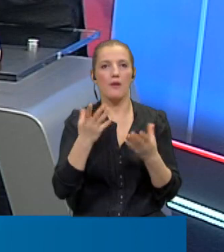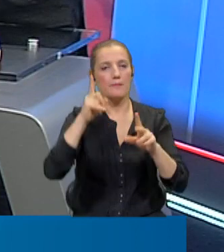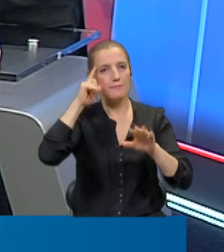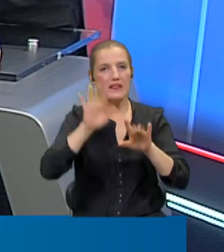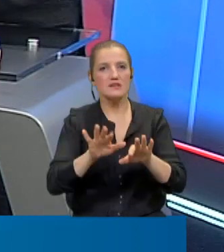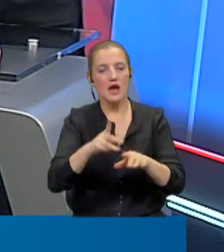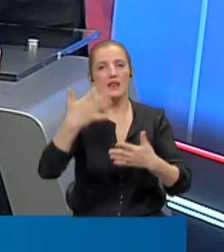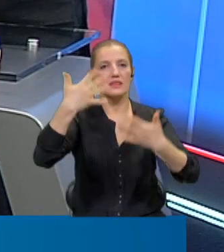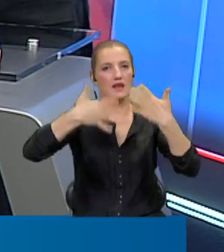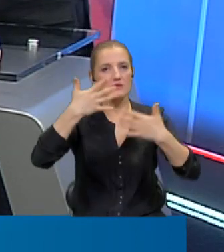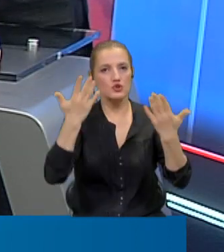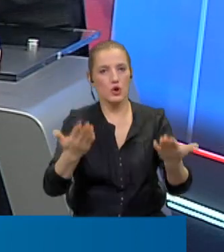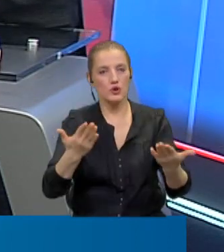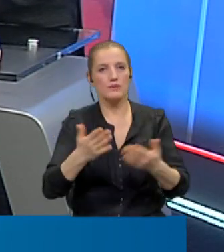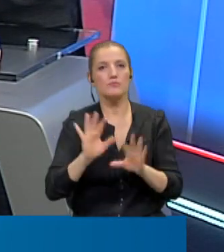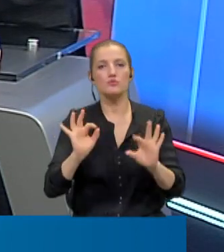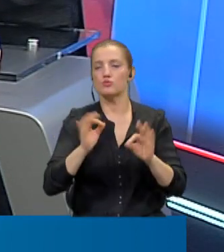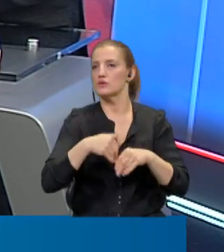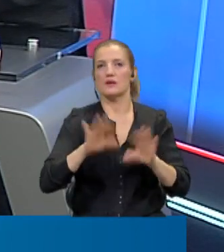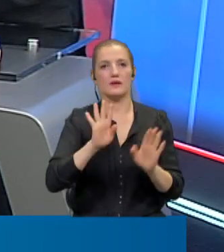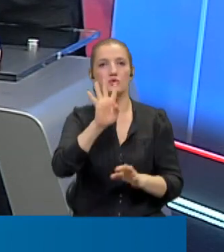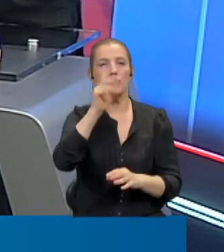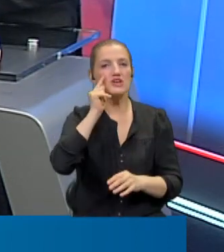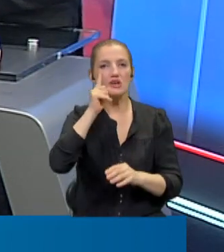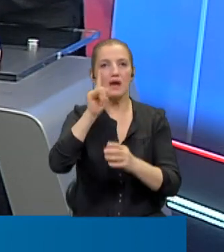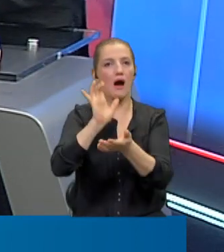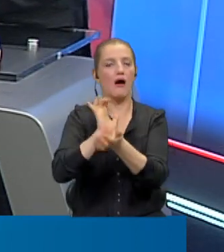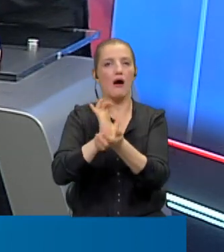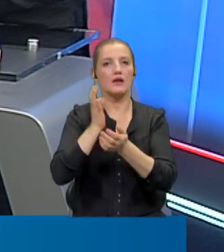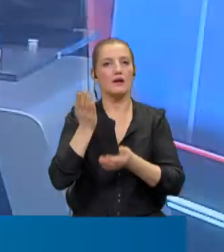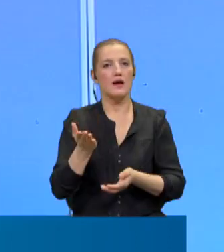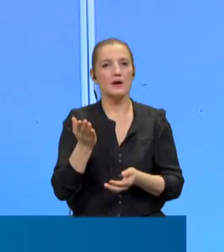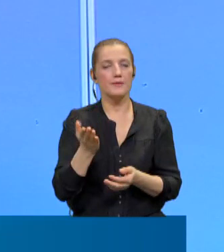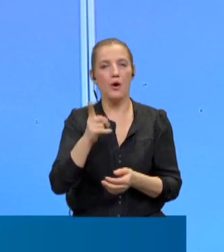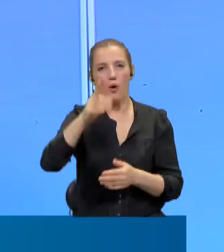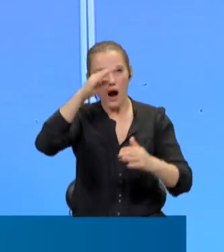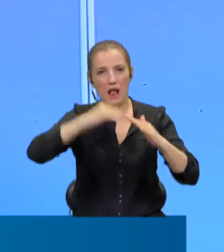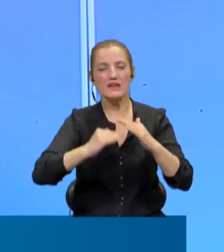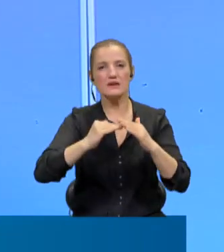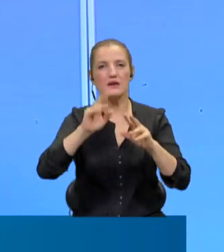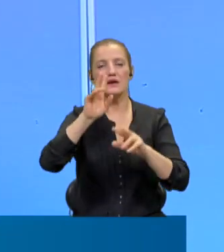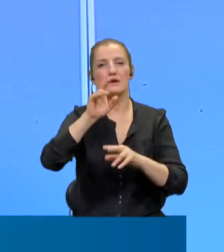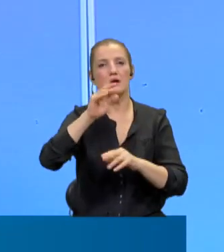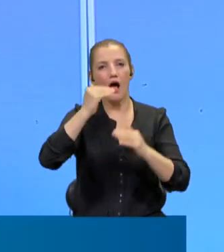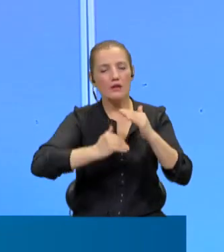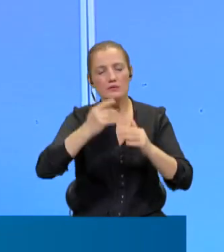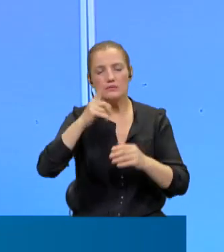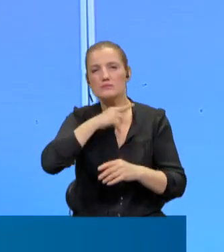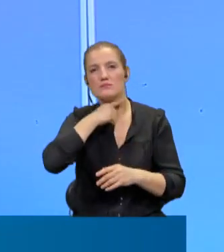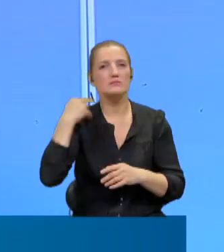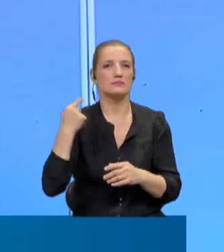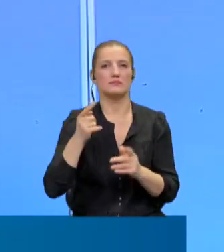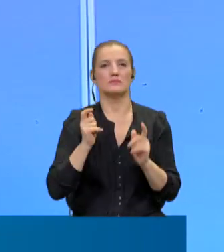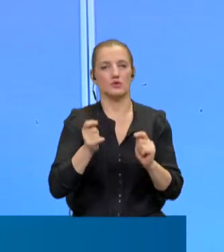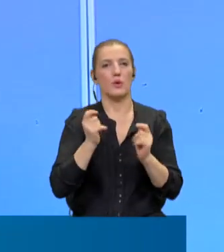bilgisayardır televizyondur gün değil yani dört kişilik bir ailenin Yani onun altında düşürmenin imkansız ha